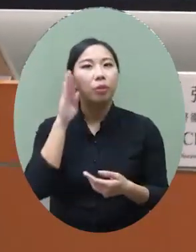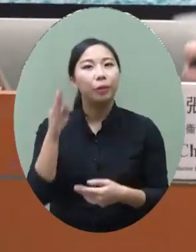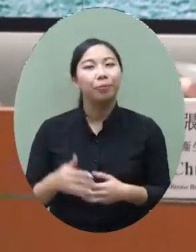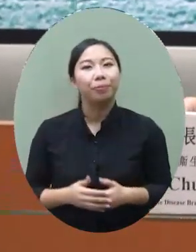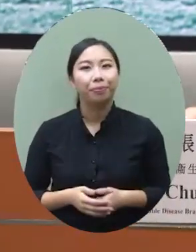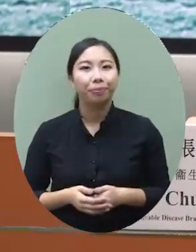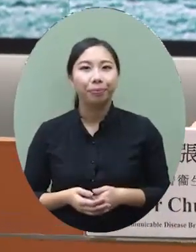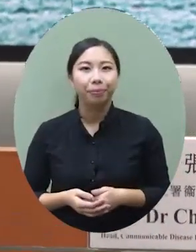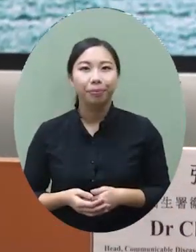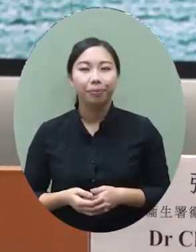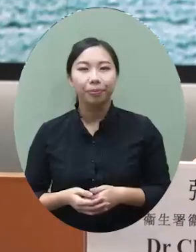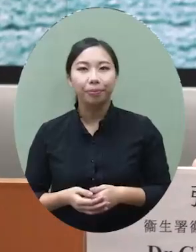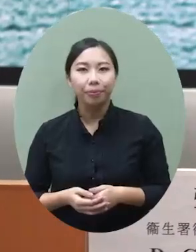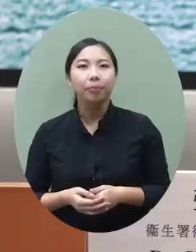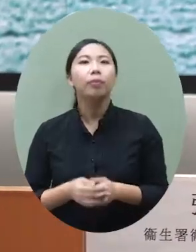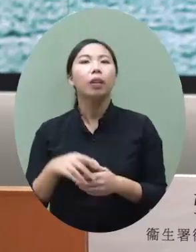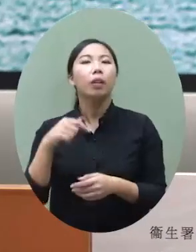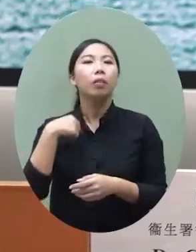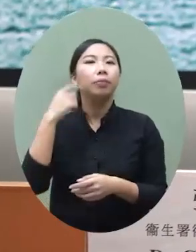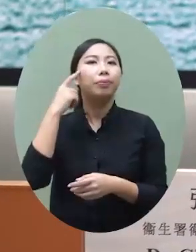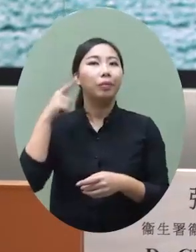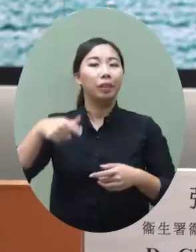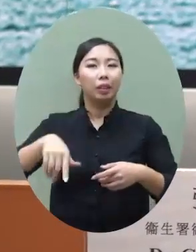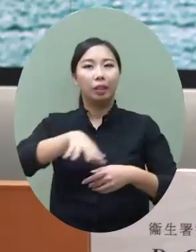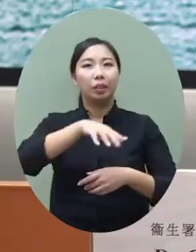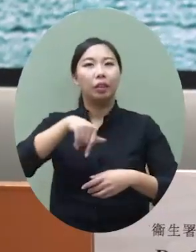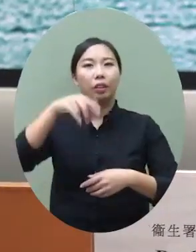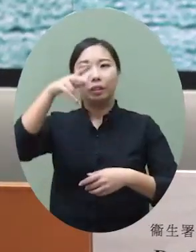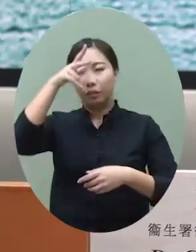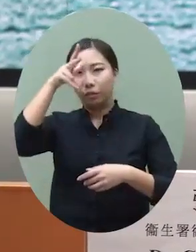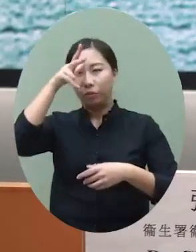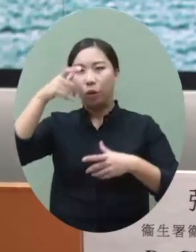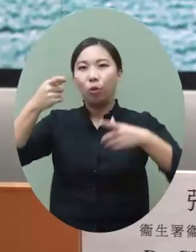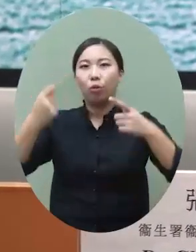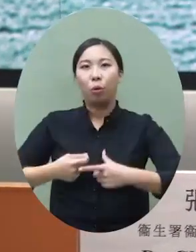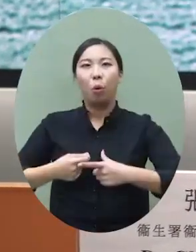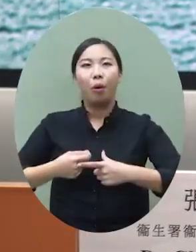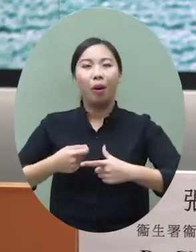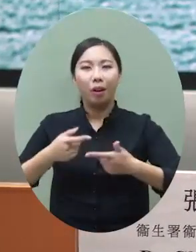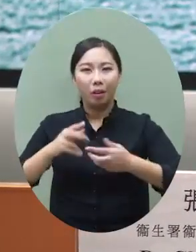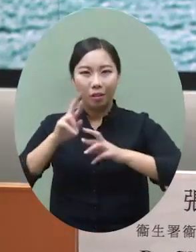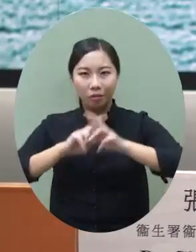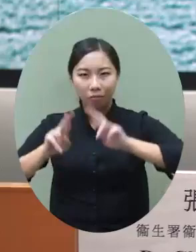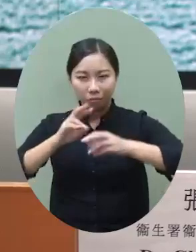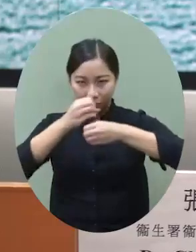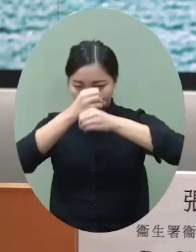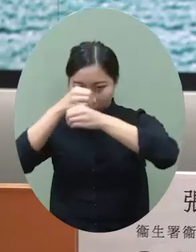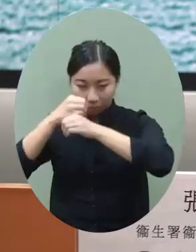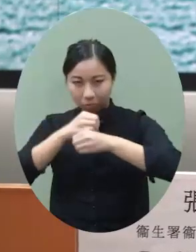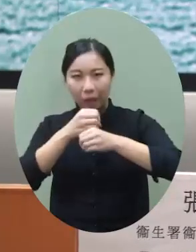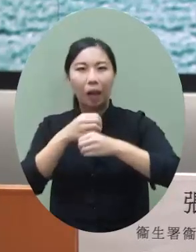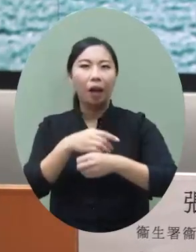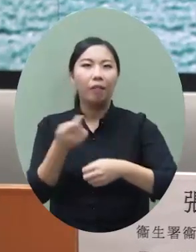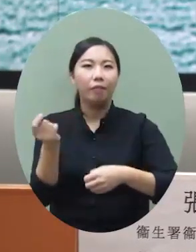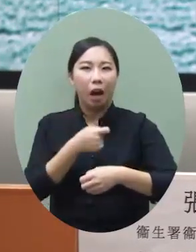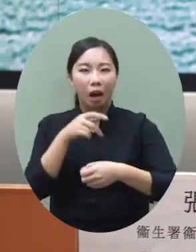我知道我哋公共化驗所佢應該係即係做緊一啲比較快速嘅，可以知道邊啲係一啲